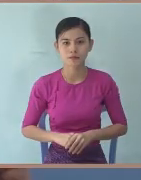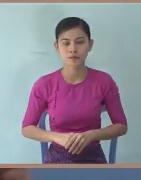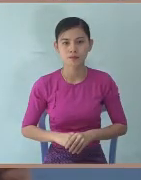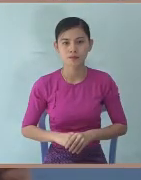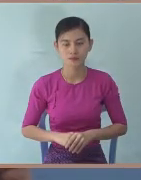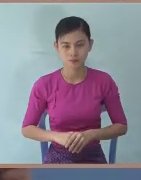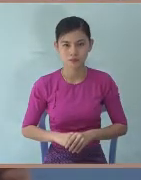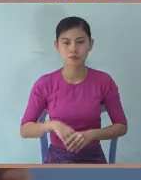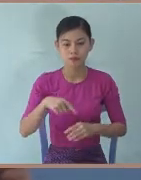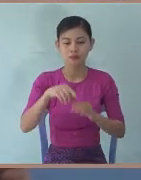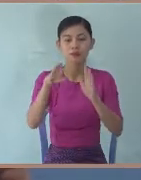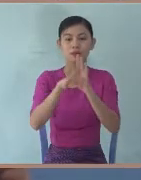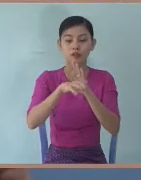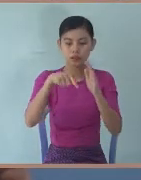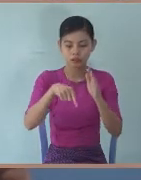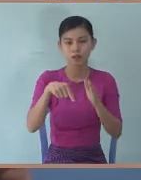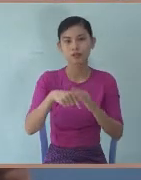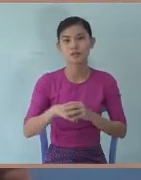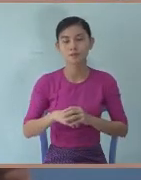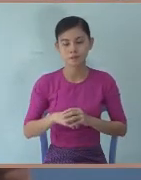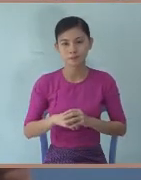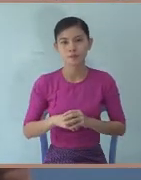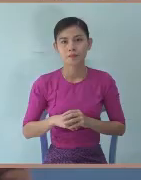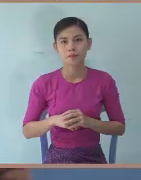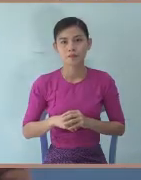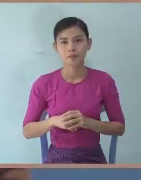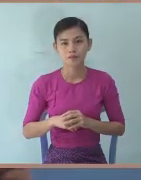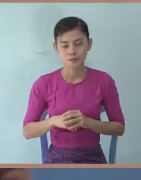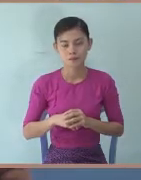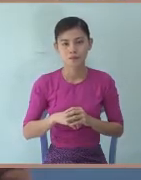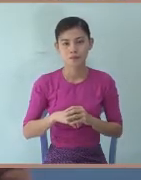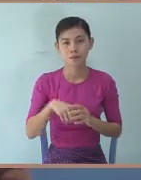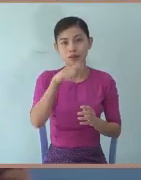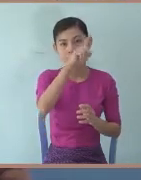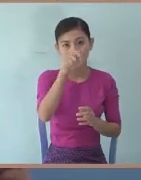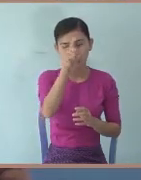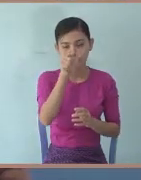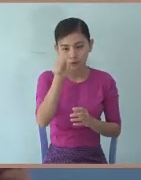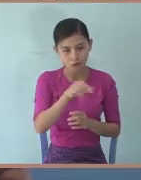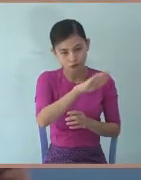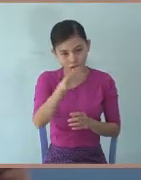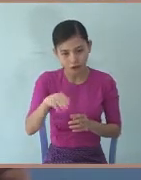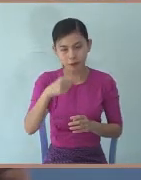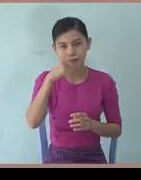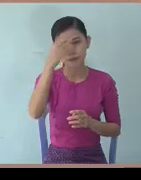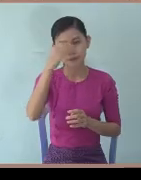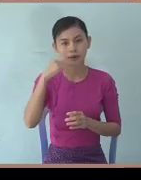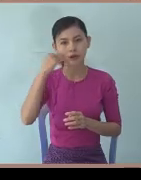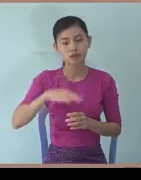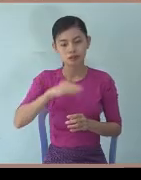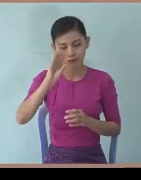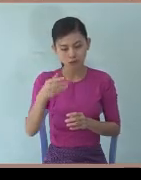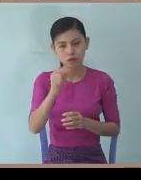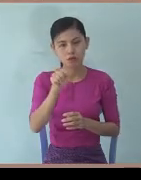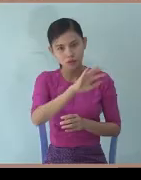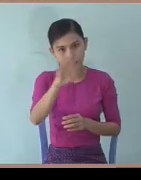Jadi ni, tomorrow ya, kita pun ni ada question sisi mah, di bawah video mah, kau dah bagi cara dengar itu ya, sana bebo video, tomorrow